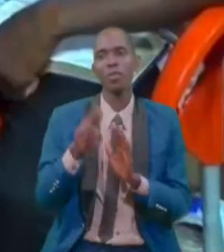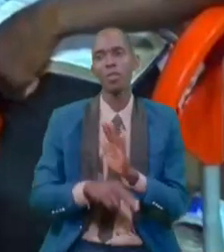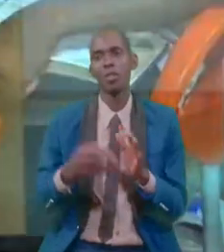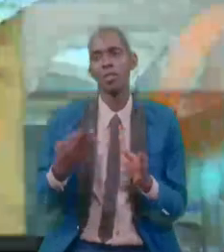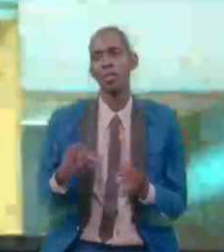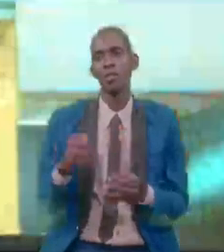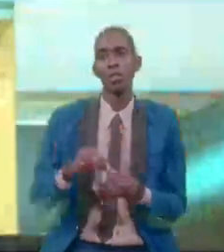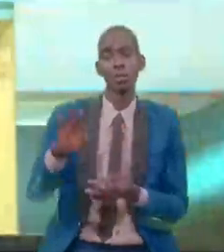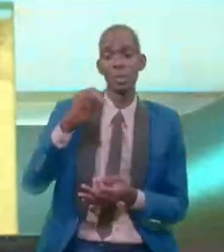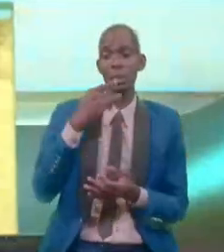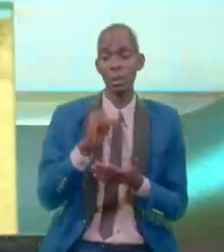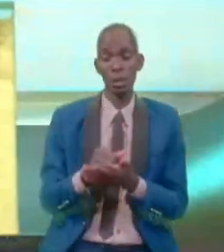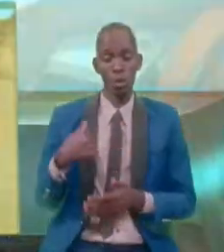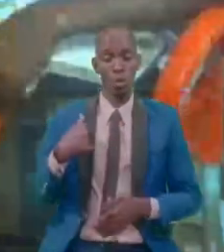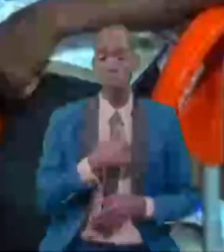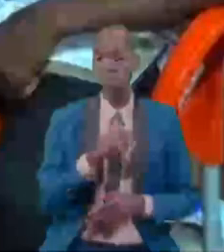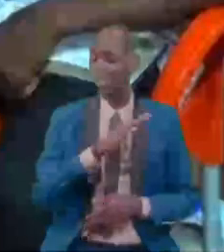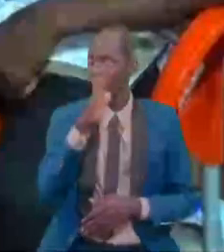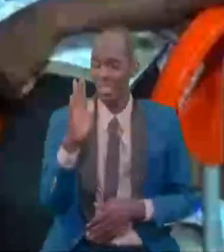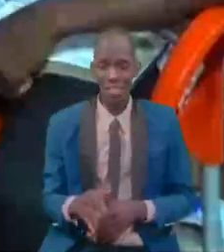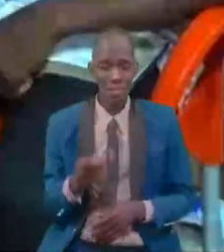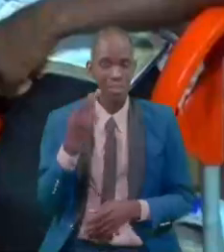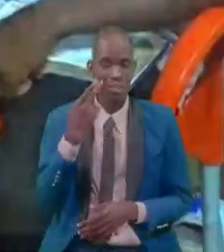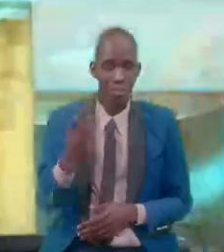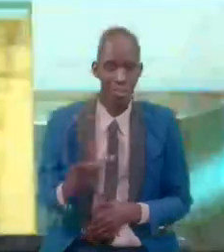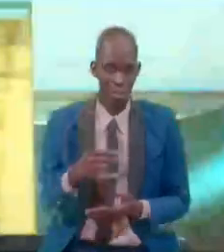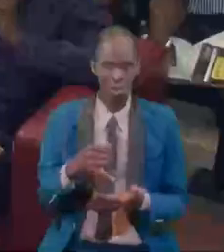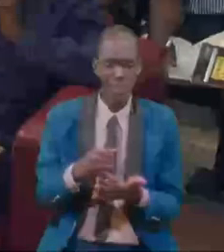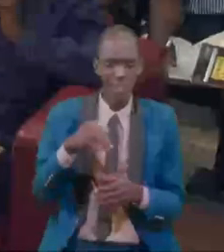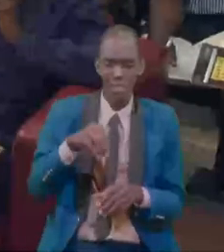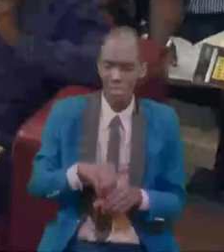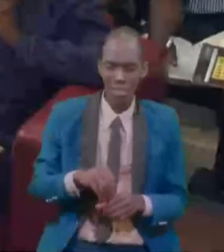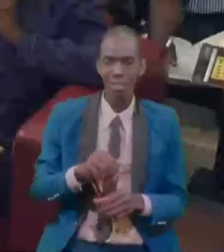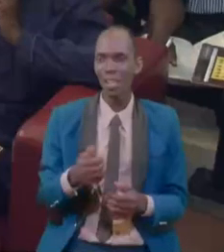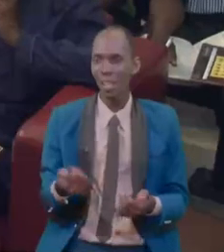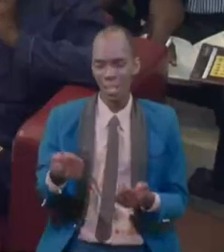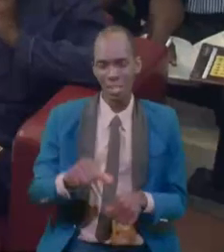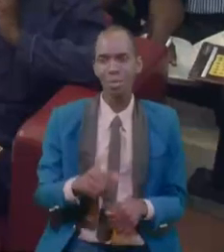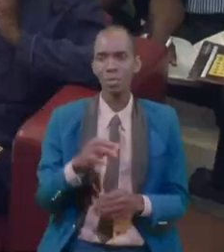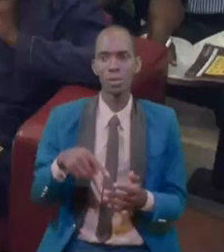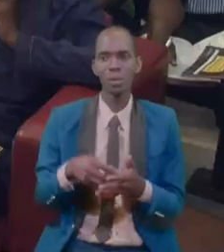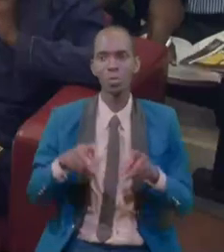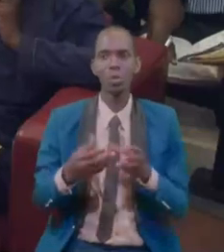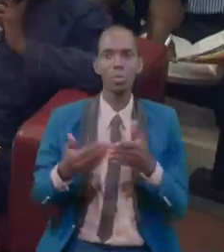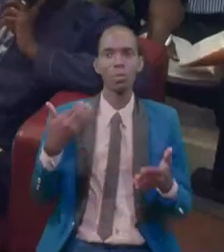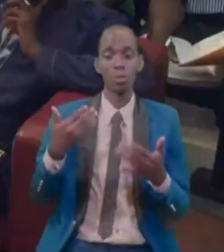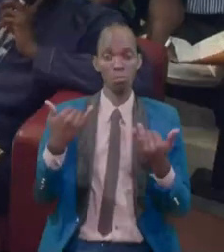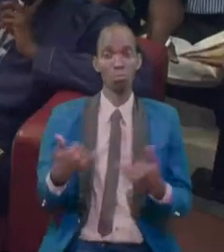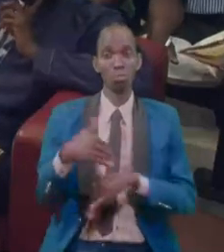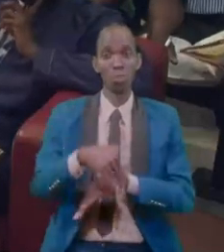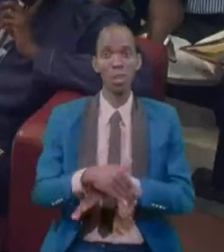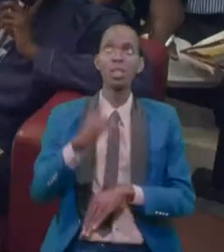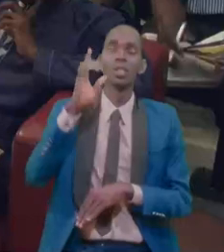ont dit, nous n'avons jamais rien vu de pareil. Ce soir, il fera quelque chose dans votre vie.